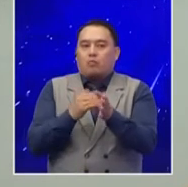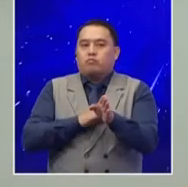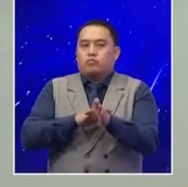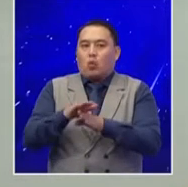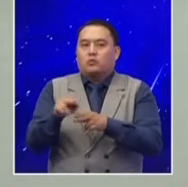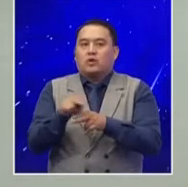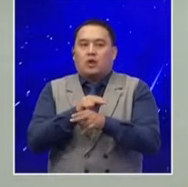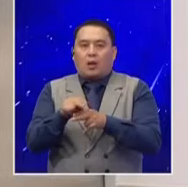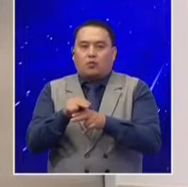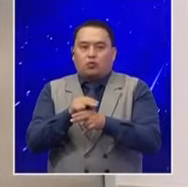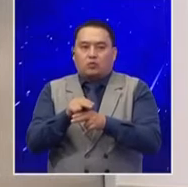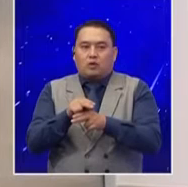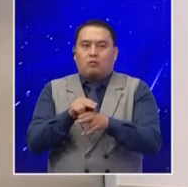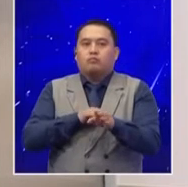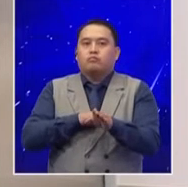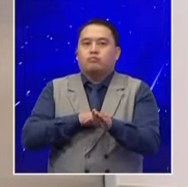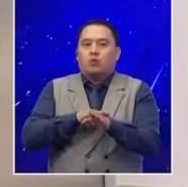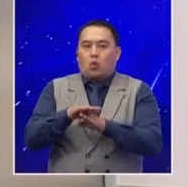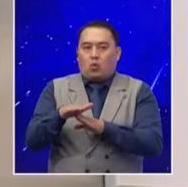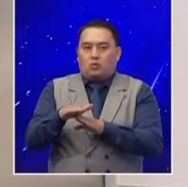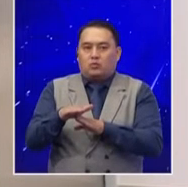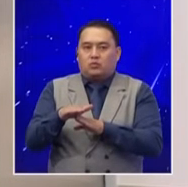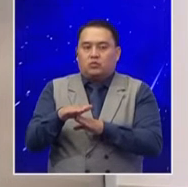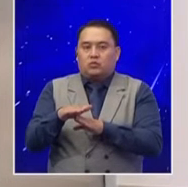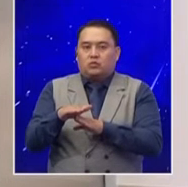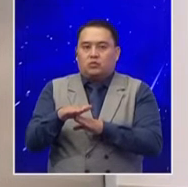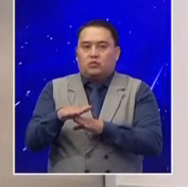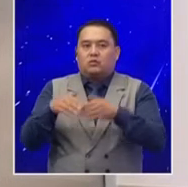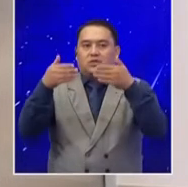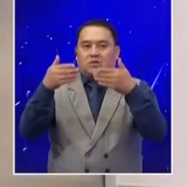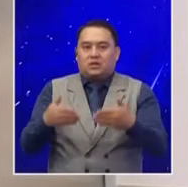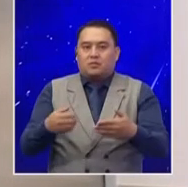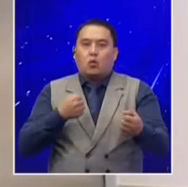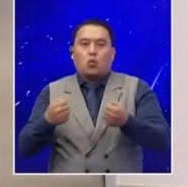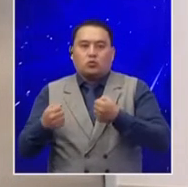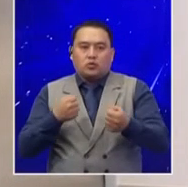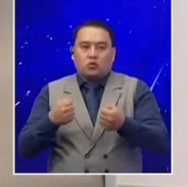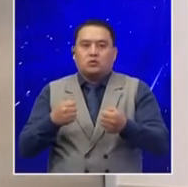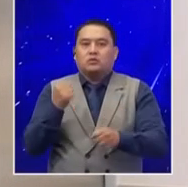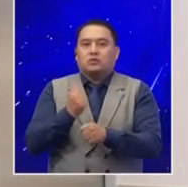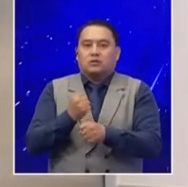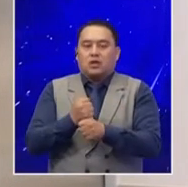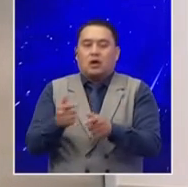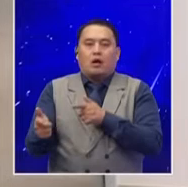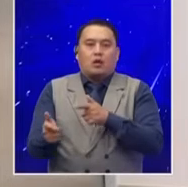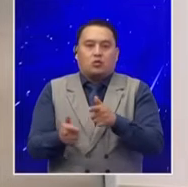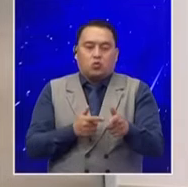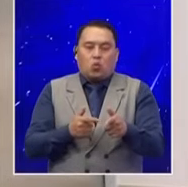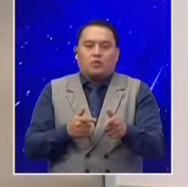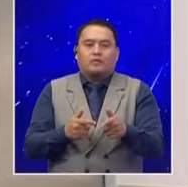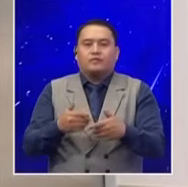полномасштабная реконструкция. Полностью каркас стены, сейсмоусиление мы сделали. Отделочные